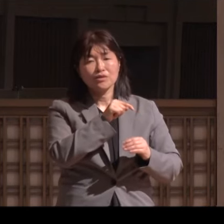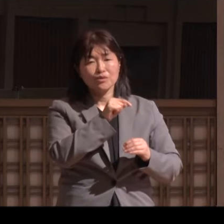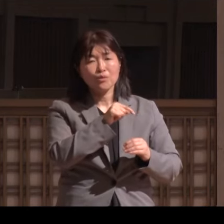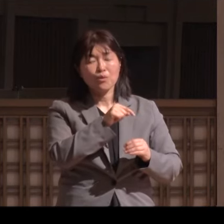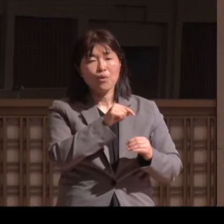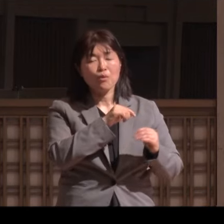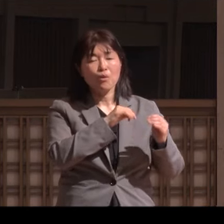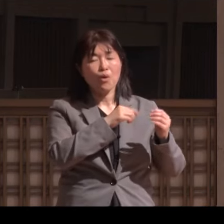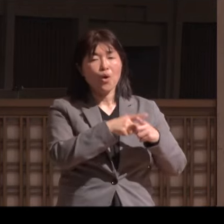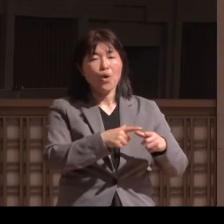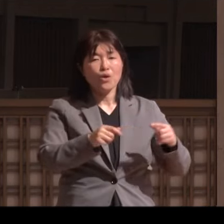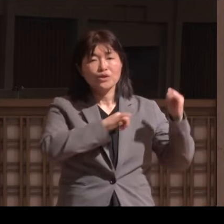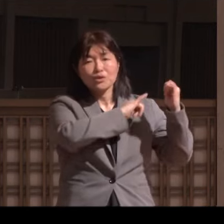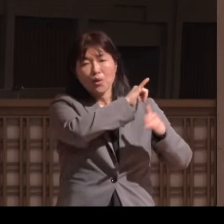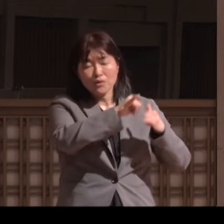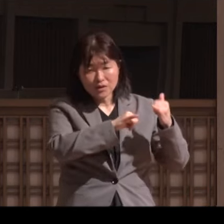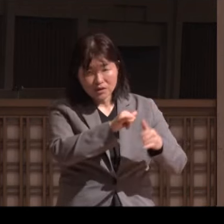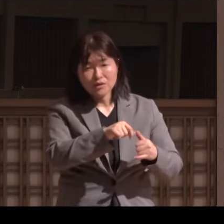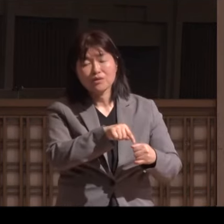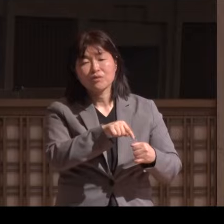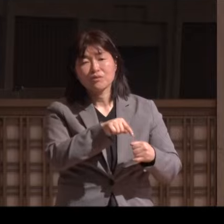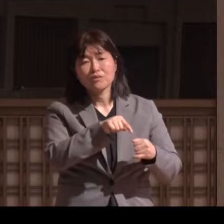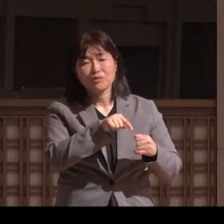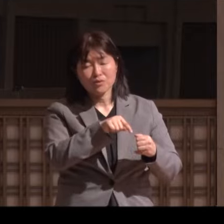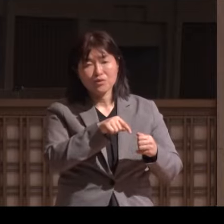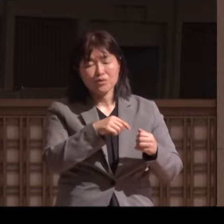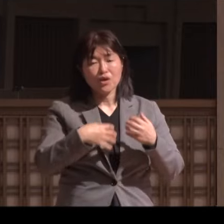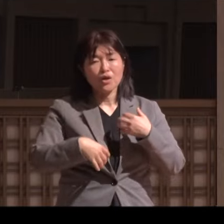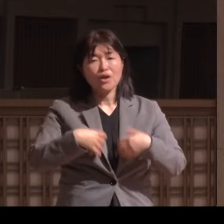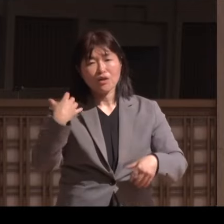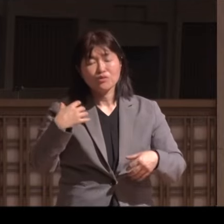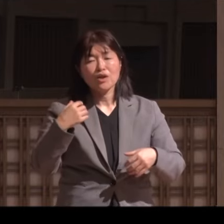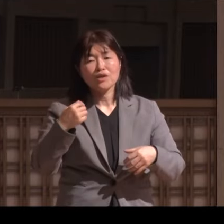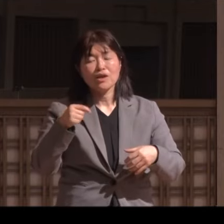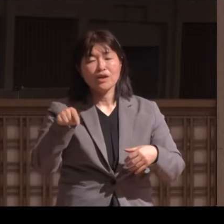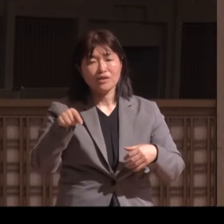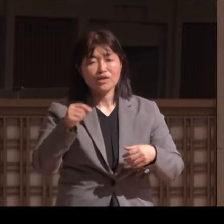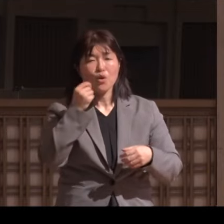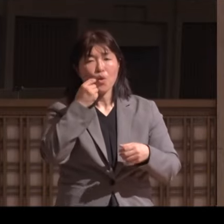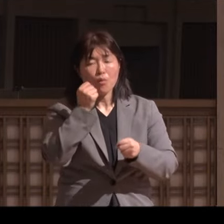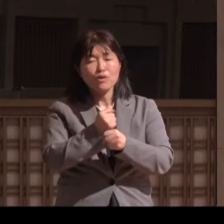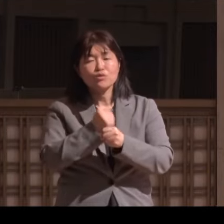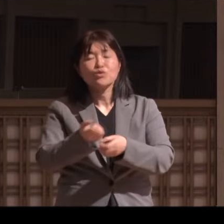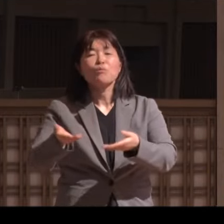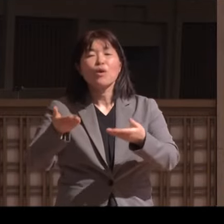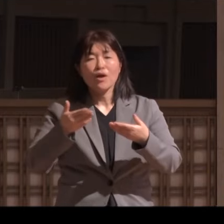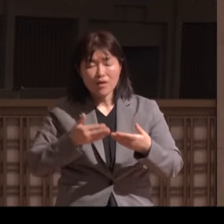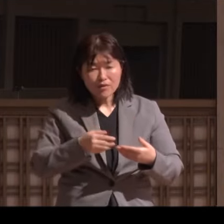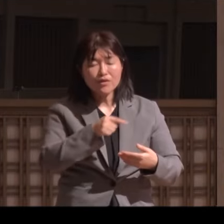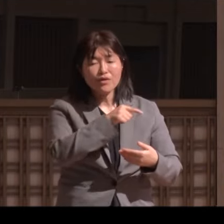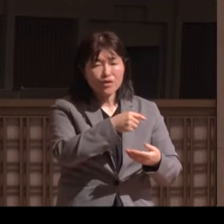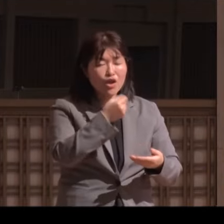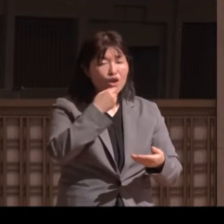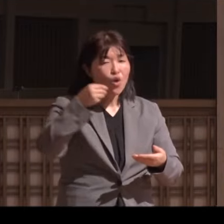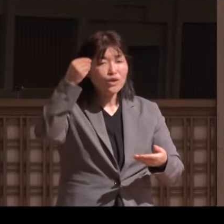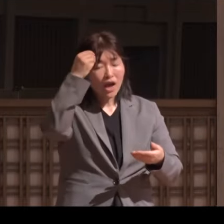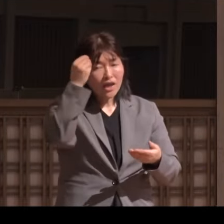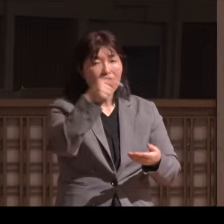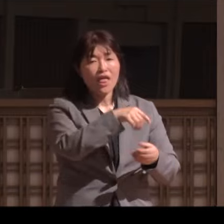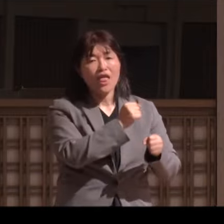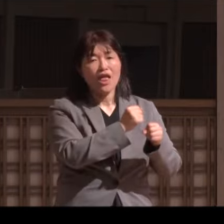日本酒をこの大林地区のエルモがえ学生さにお米を作っていただきそして地元の取材会社にえこのお